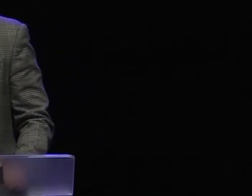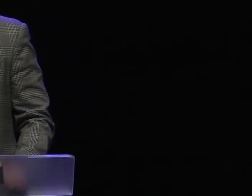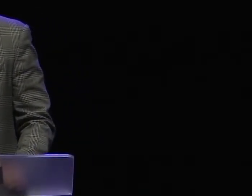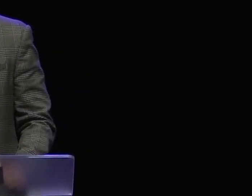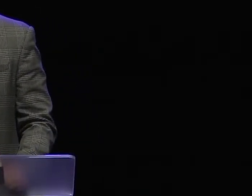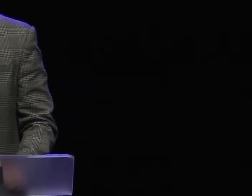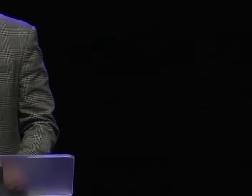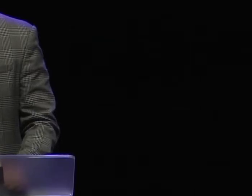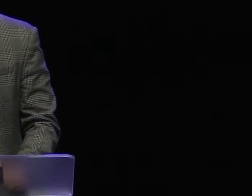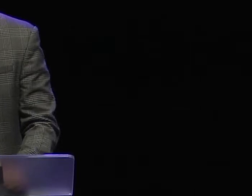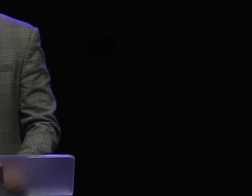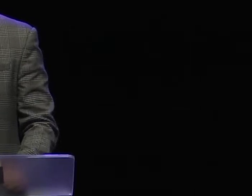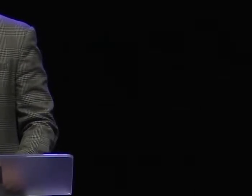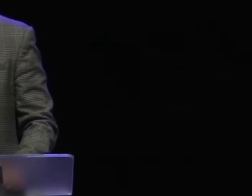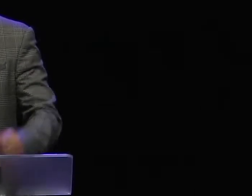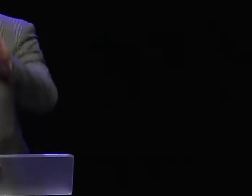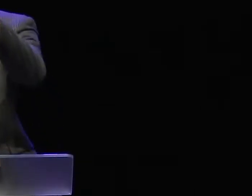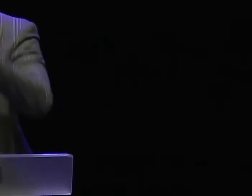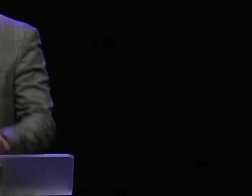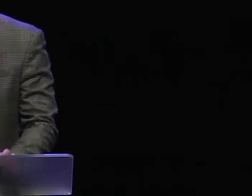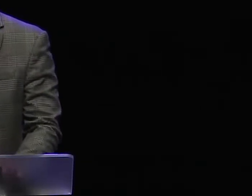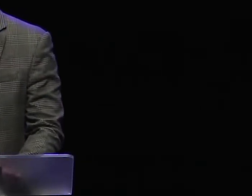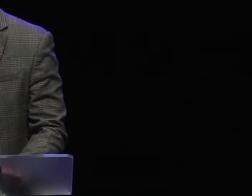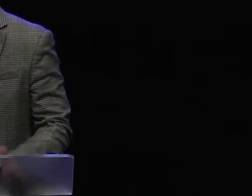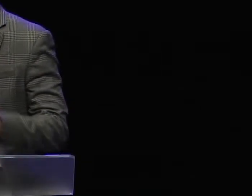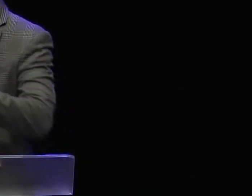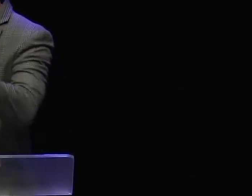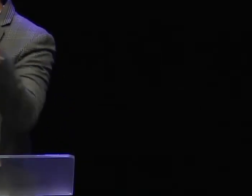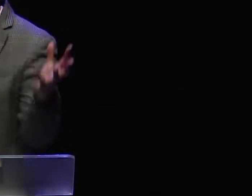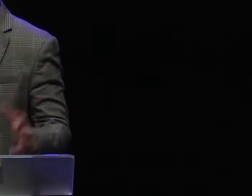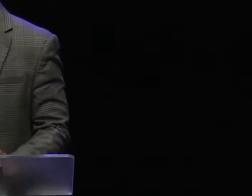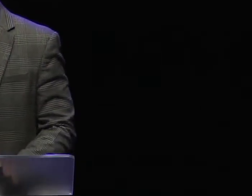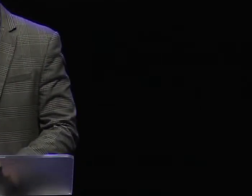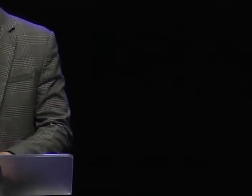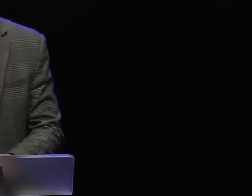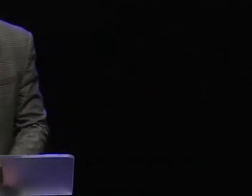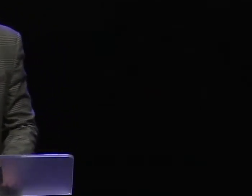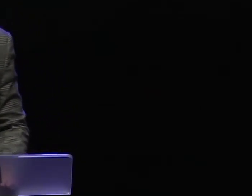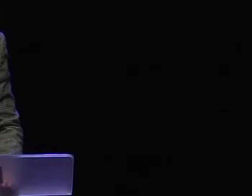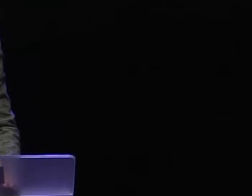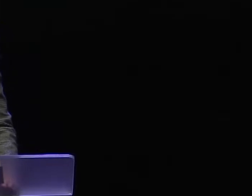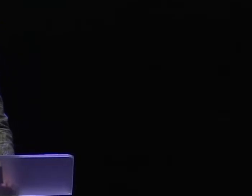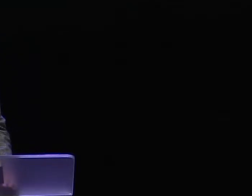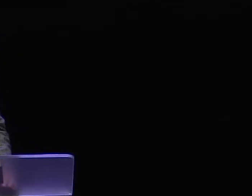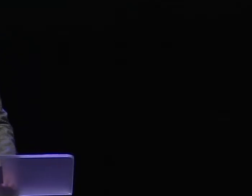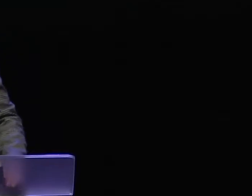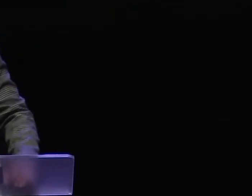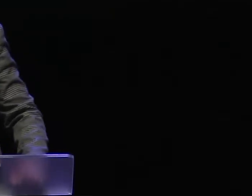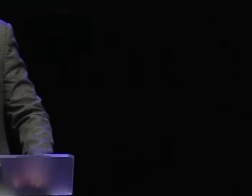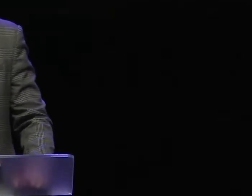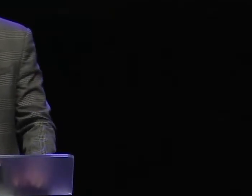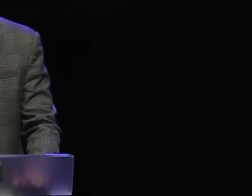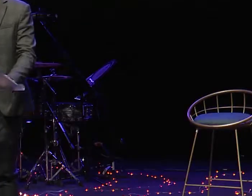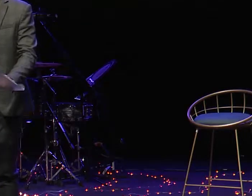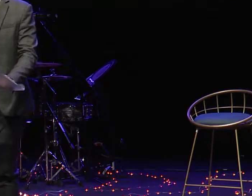Allah meletakkan kita up and down di sana. Kenapa Anda sekarang ada di berbagai negara, mancanegara. Apakah ada maksud